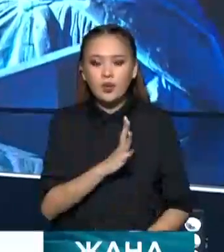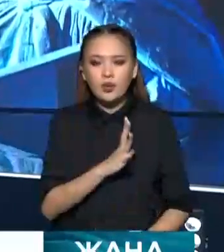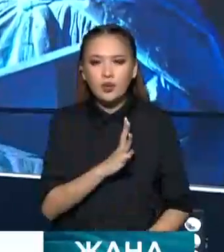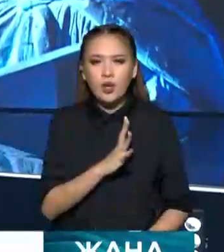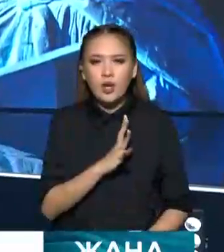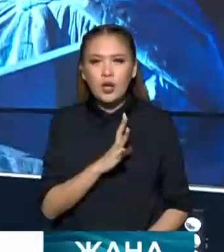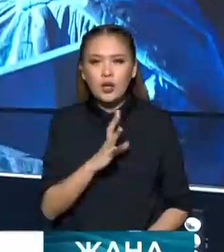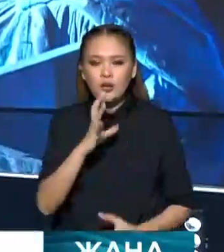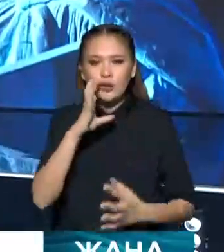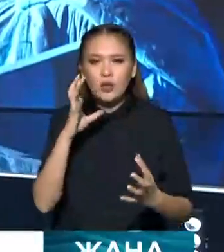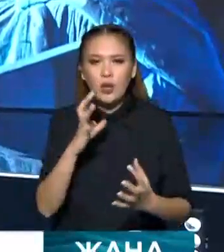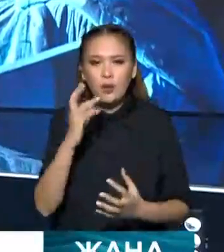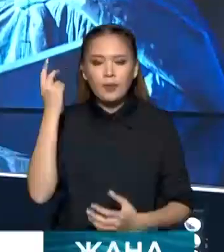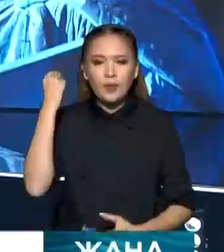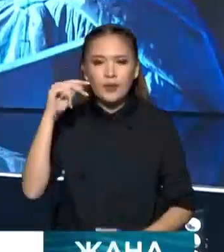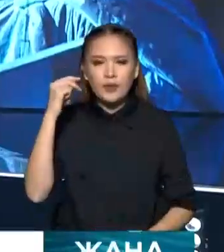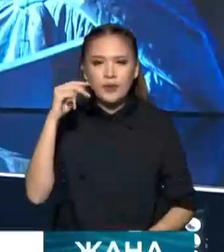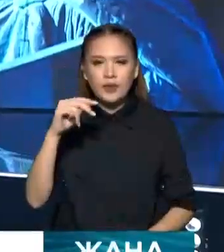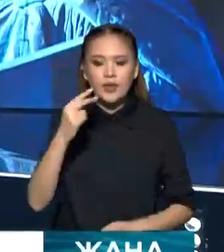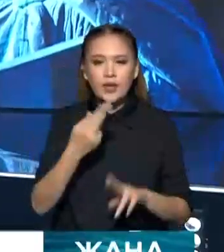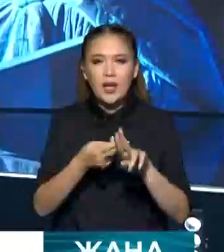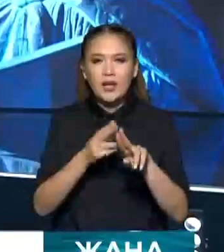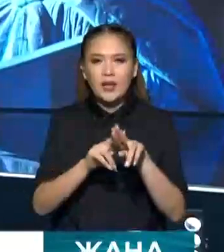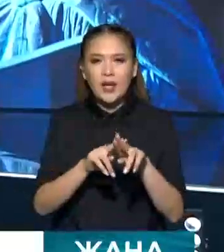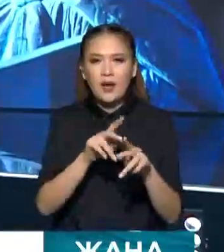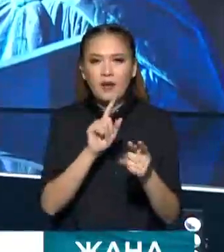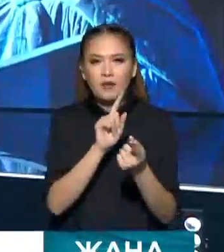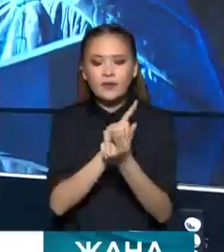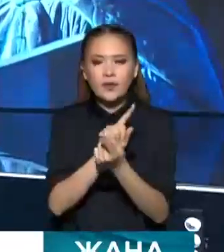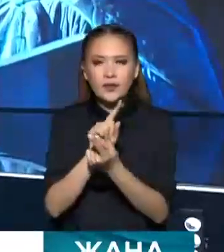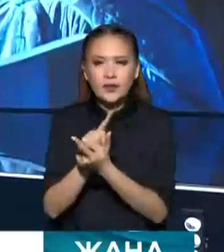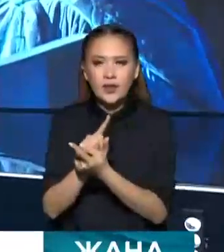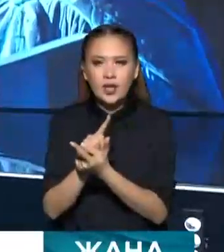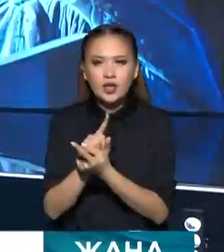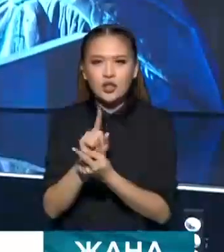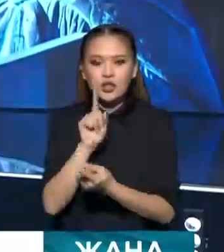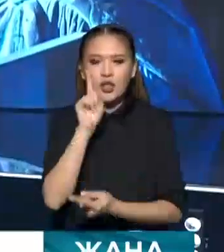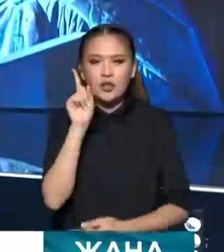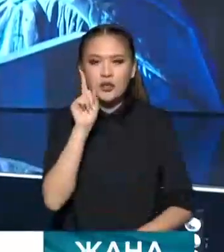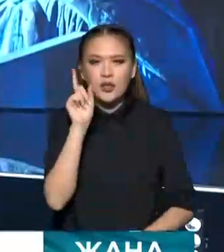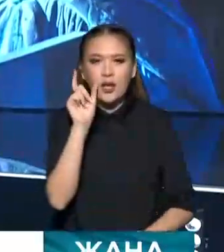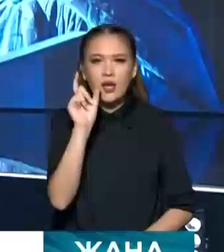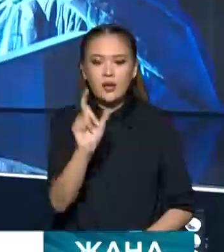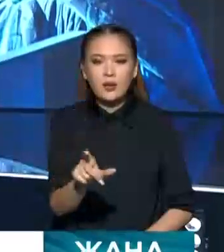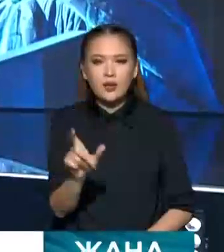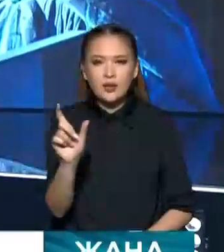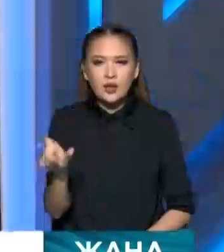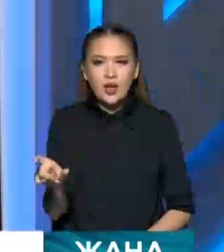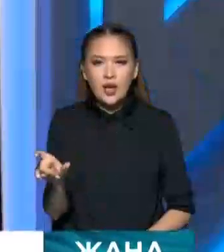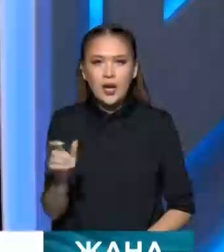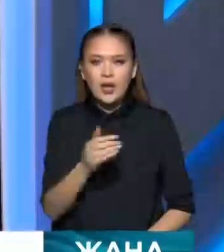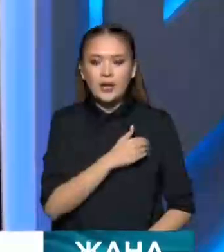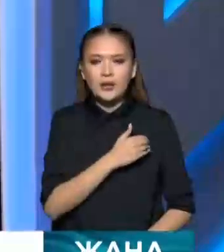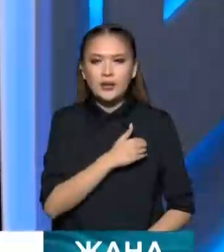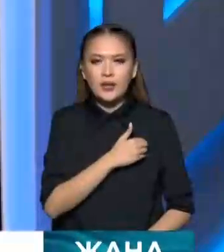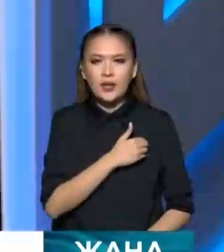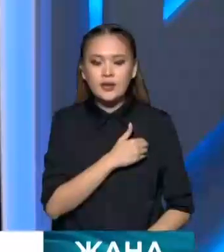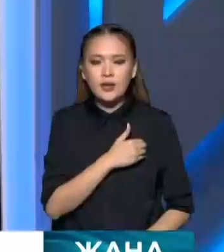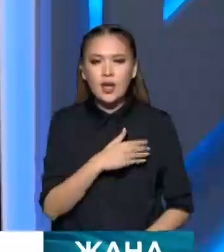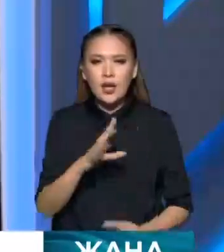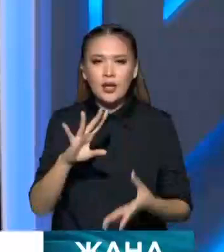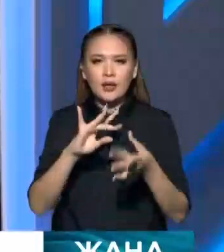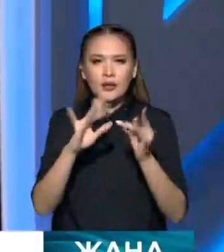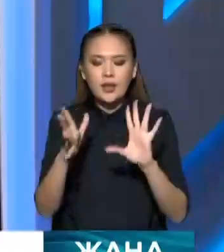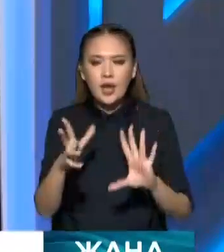жылы тиді. Мемлекет басшысының біздің Digital Nomads дейді, енді біздің сыртта жүрген IT саласындағы жүрген